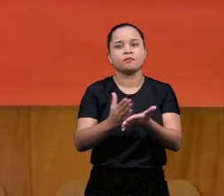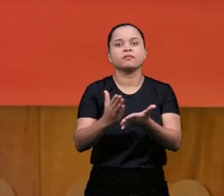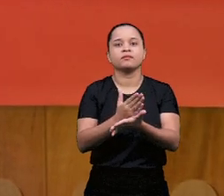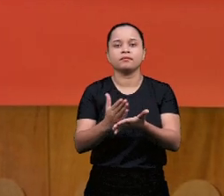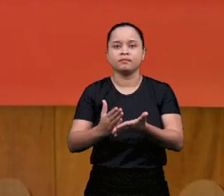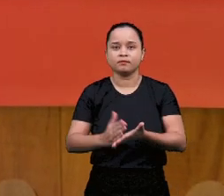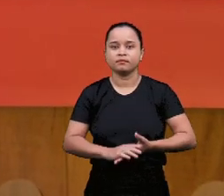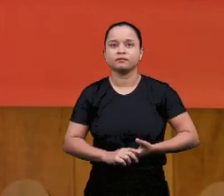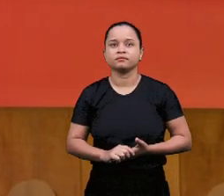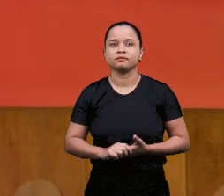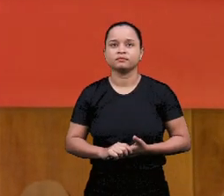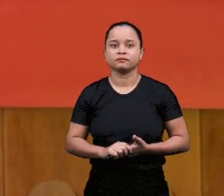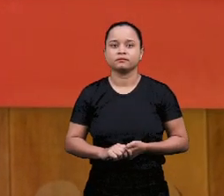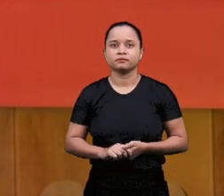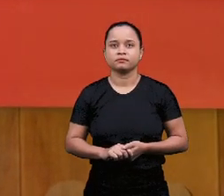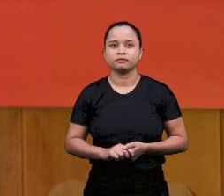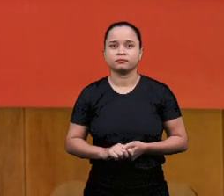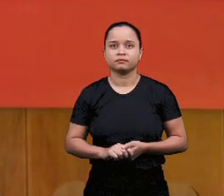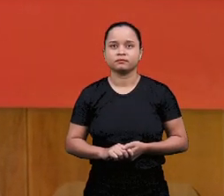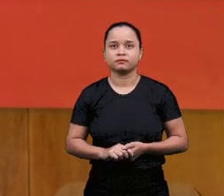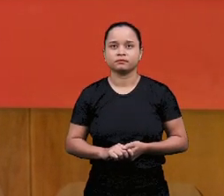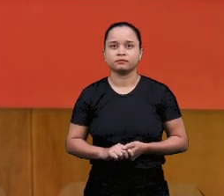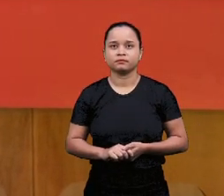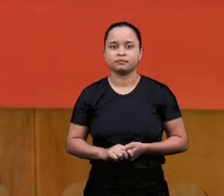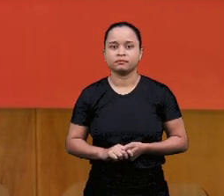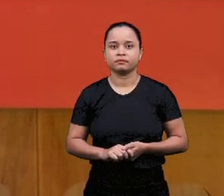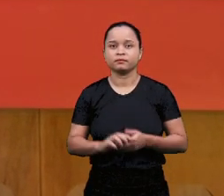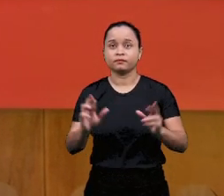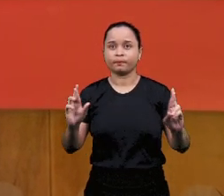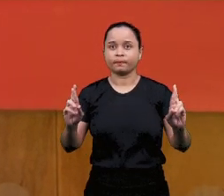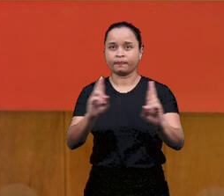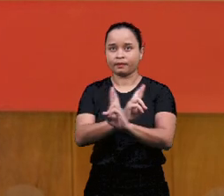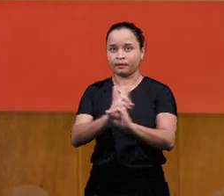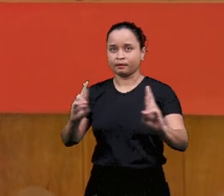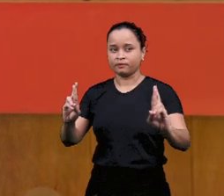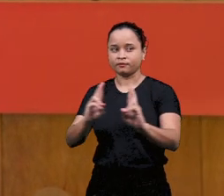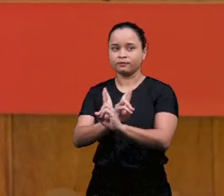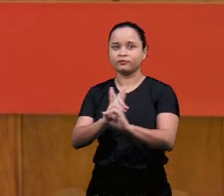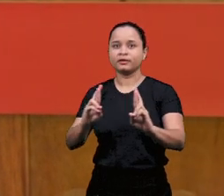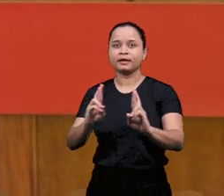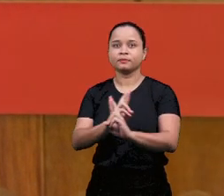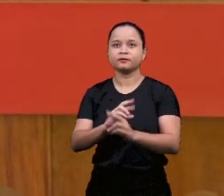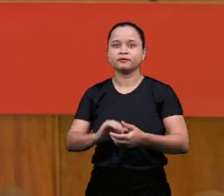liées à nos frères, liées